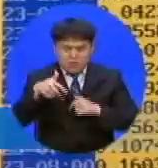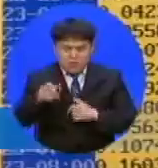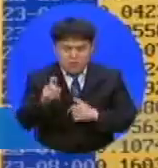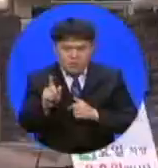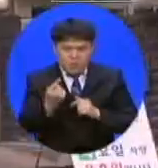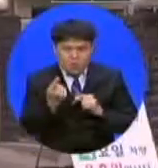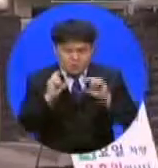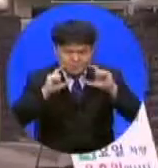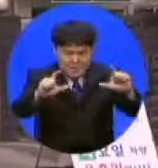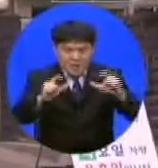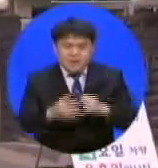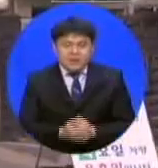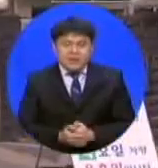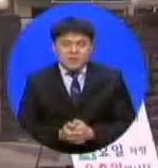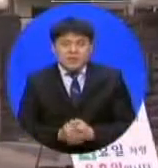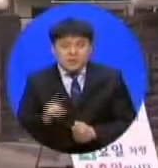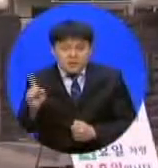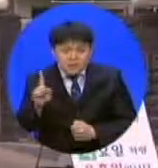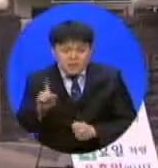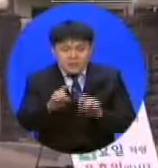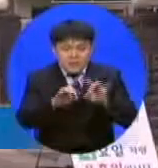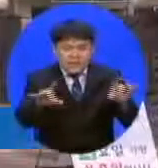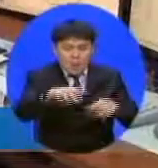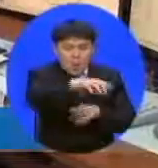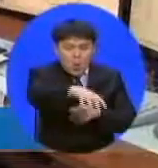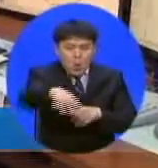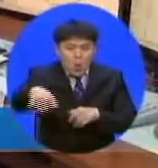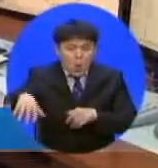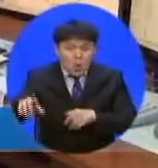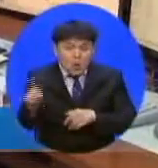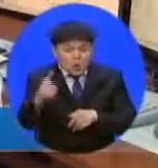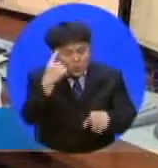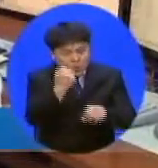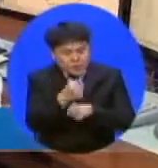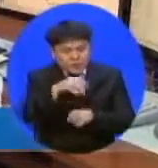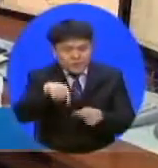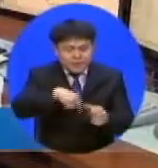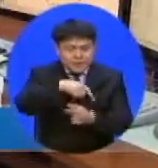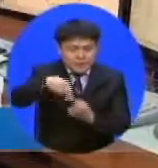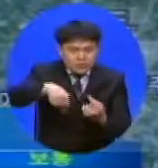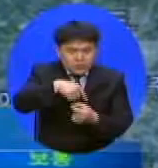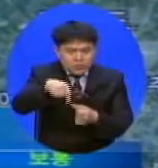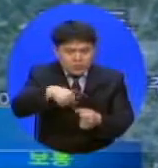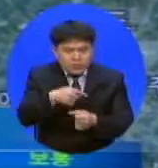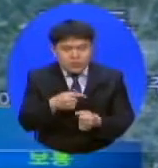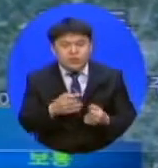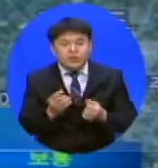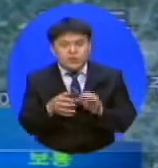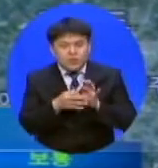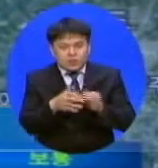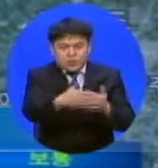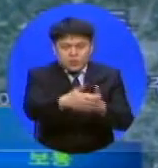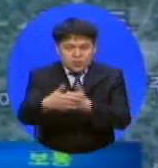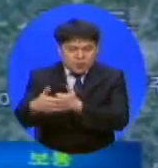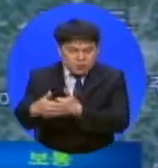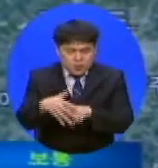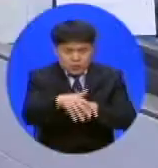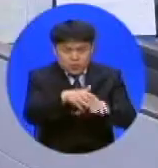발령됩니다. 이에 따라 각 시군과 도보건환경연구원은 상황실을 운영하고 협력체계를